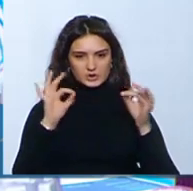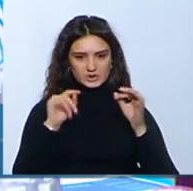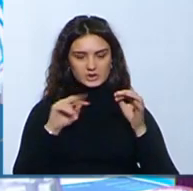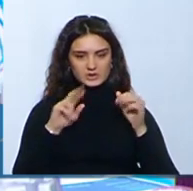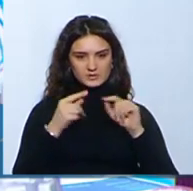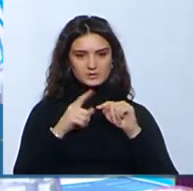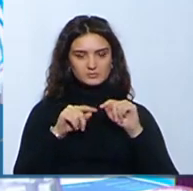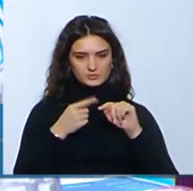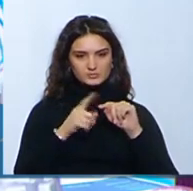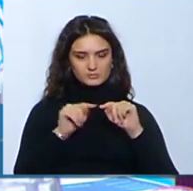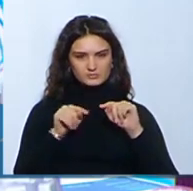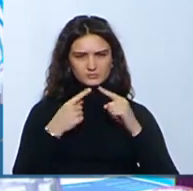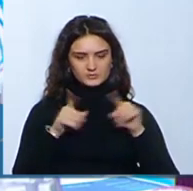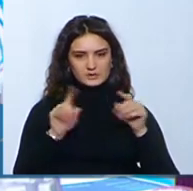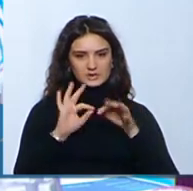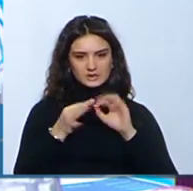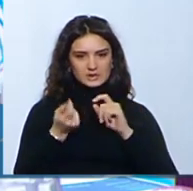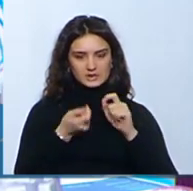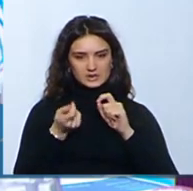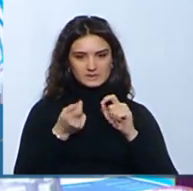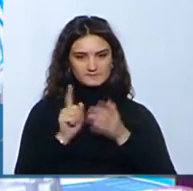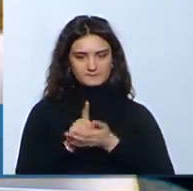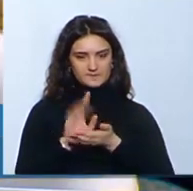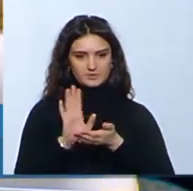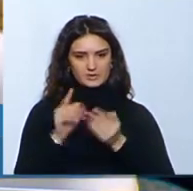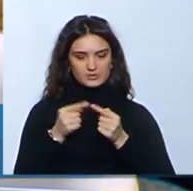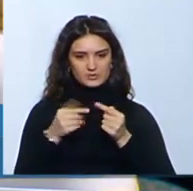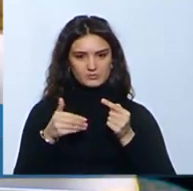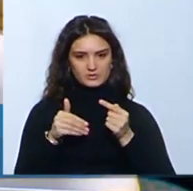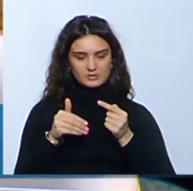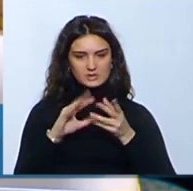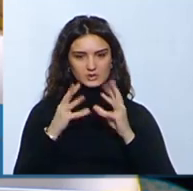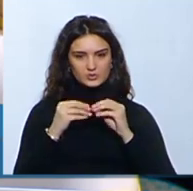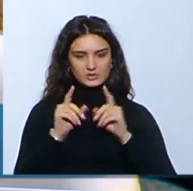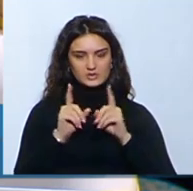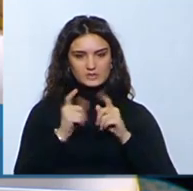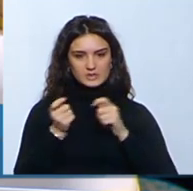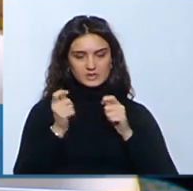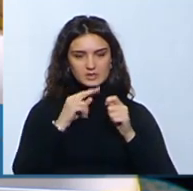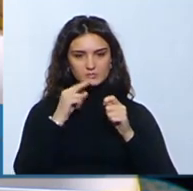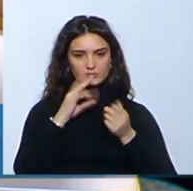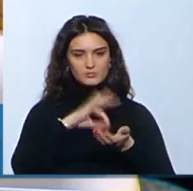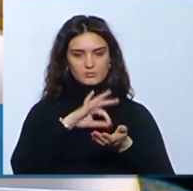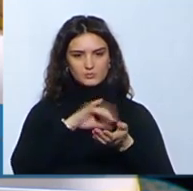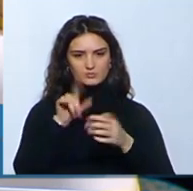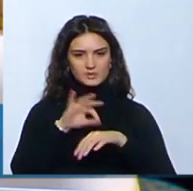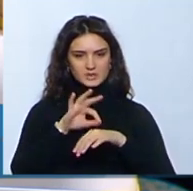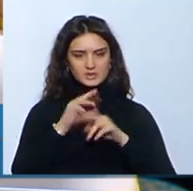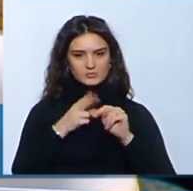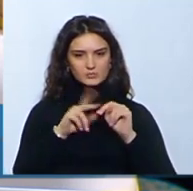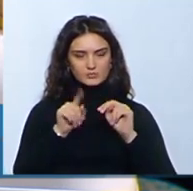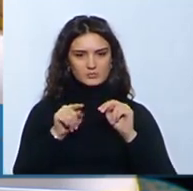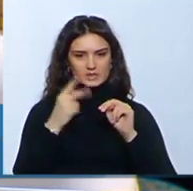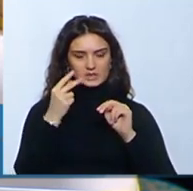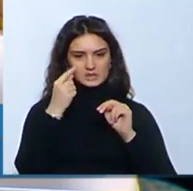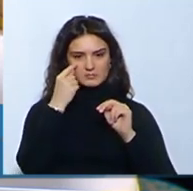და ამიტომ სხვა დეტალი არ არის დაზუსტებული. ზოგადად ასევე სიფრთხილით უნდა მოიხმაროს პაციენტმა, იმიტომ რომ